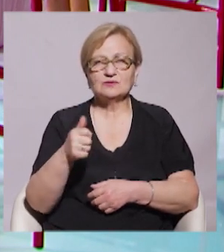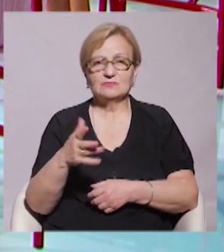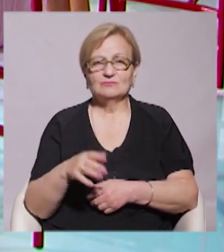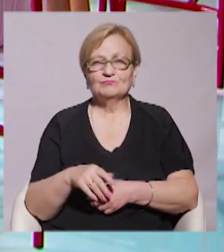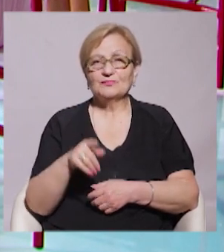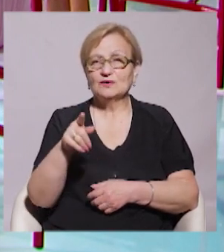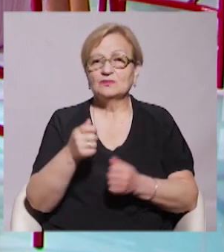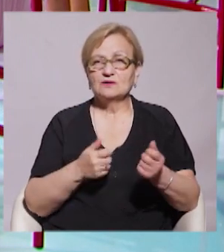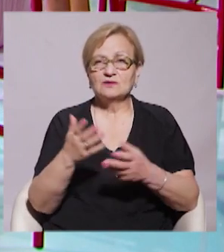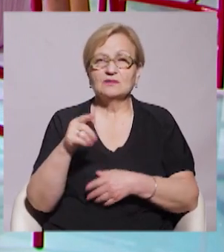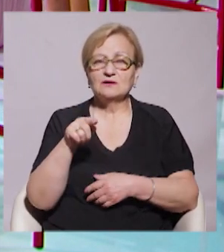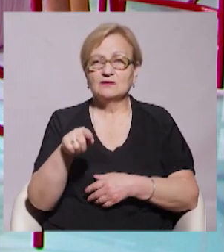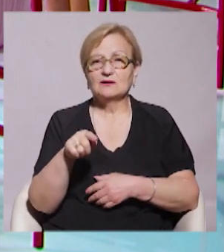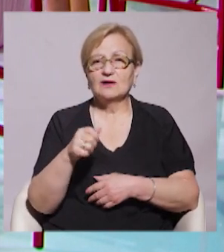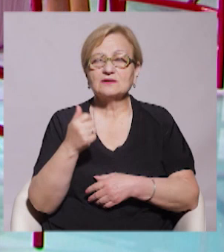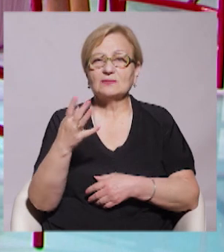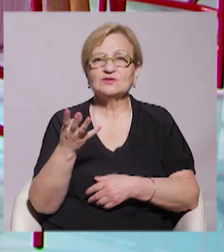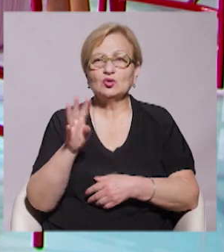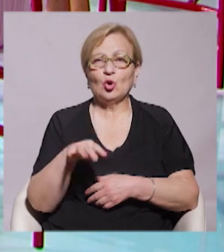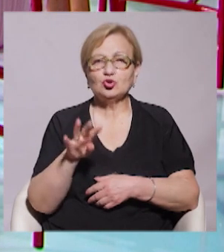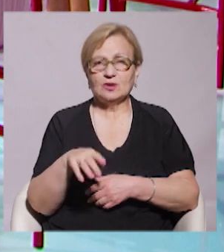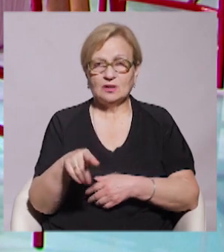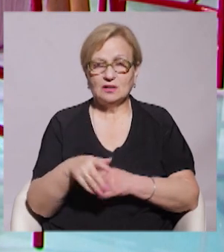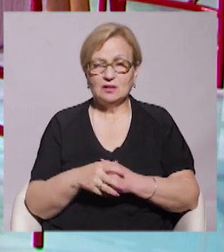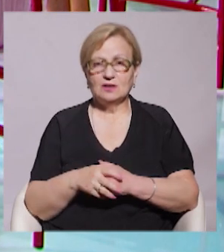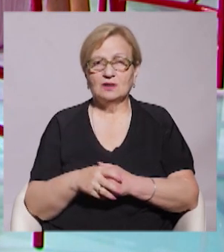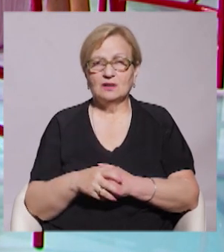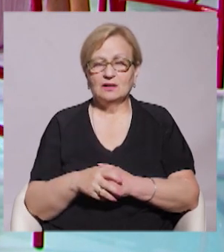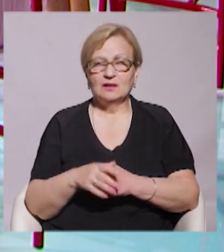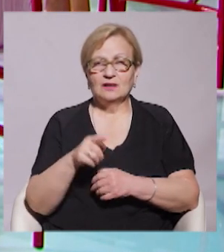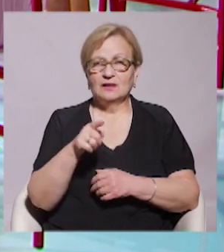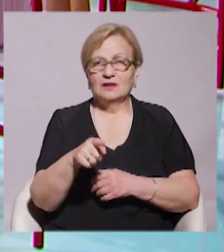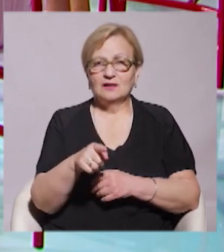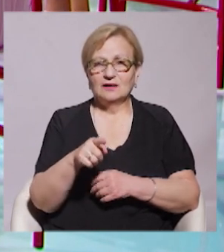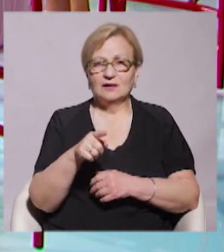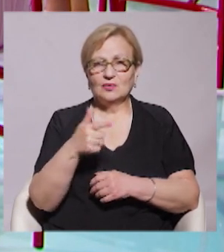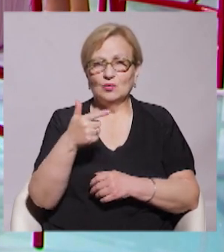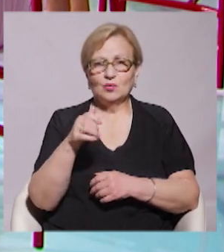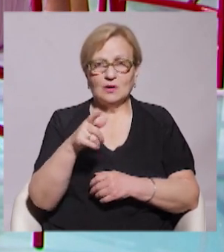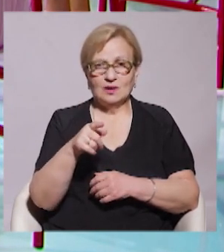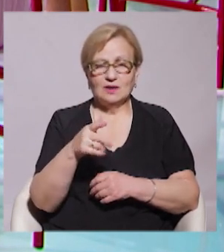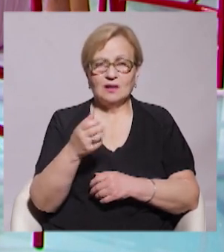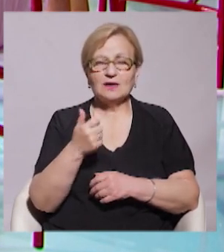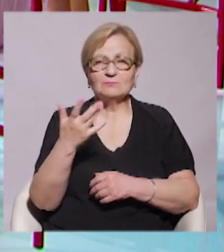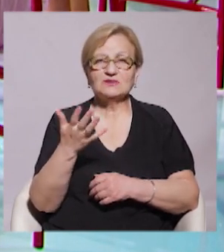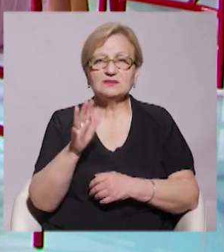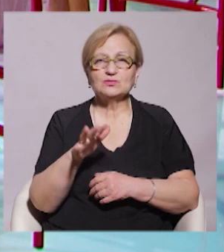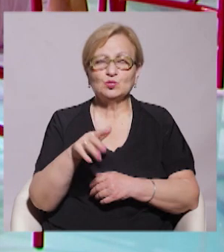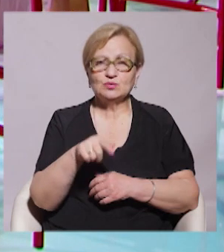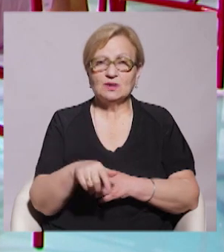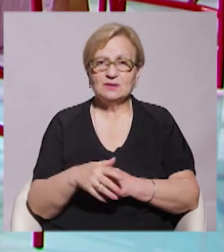უნდა დათვალო ამ ფურცელზე რამდენი ოთხიანია შენ უნდა დათვალო გუგა რამდენი ხუთიანი